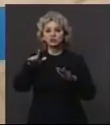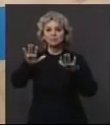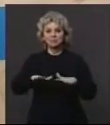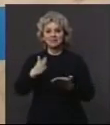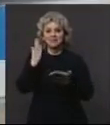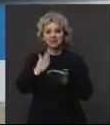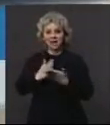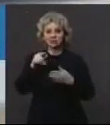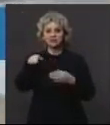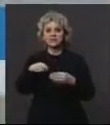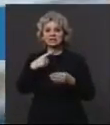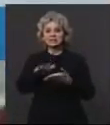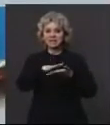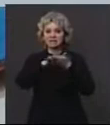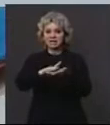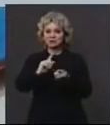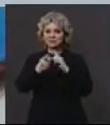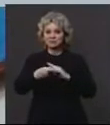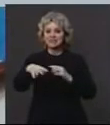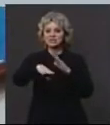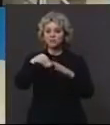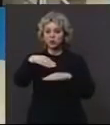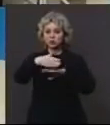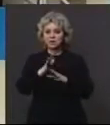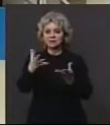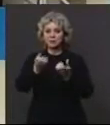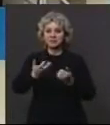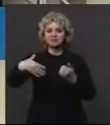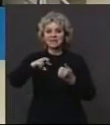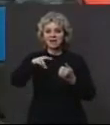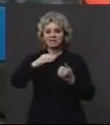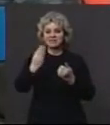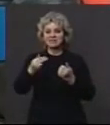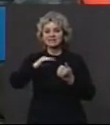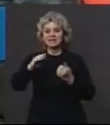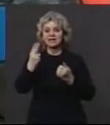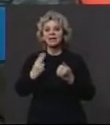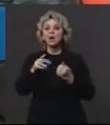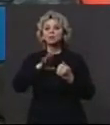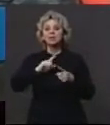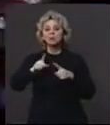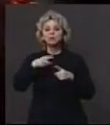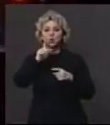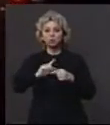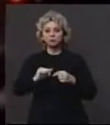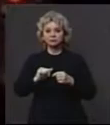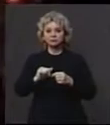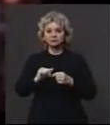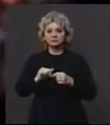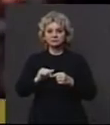месту нахождения. Заявления на смену избирательного участка принимают все МФЦ. Все было быстро и удобно.